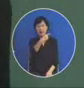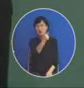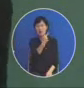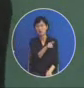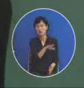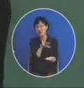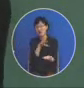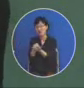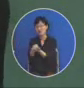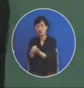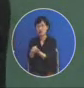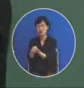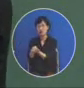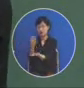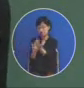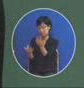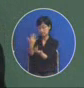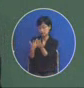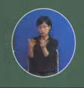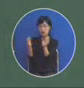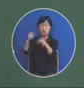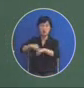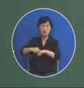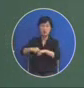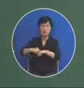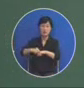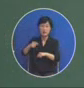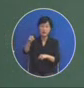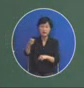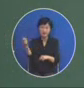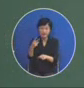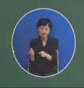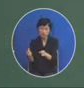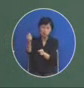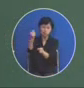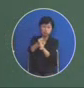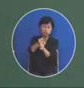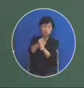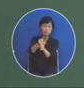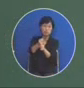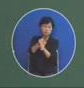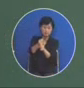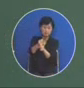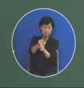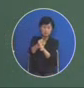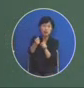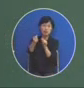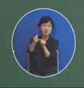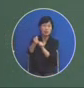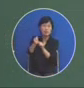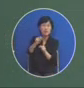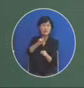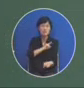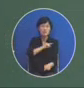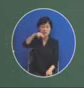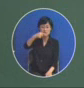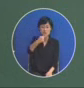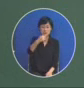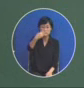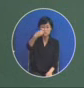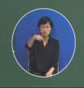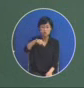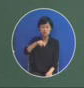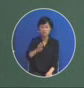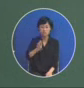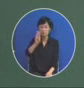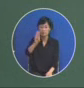ground. 그리고 성전을 다시 회복합니다. And then they restore the temple again. 그걸 스룹바벨이